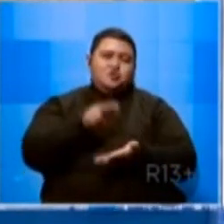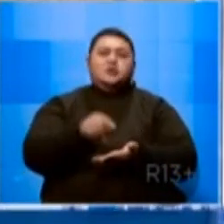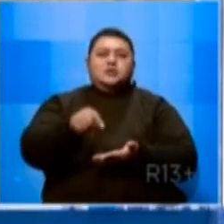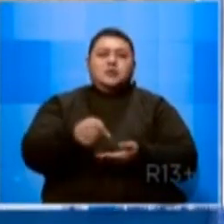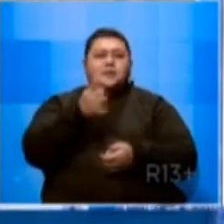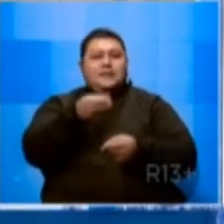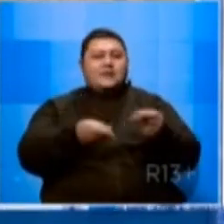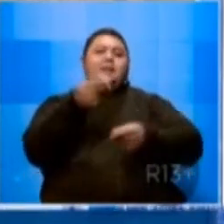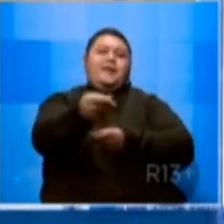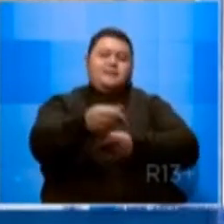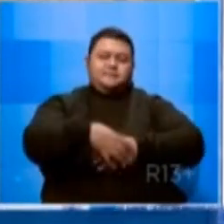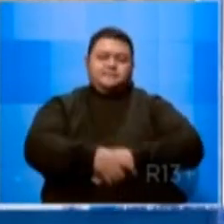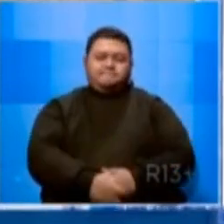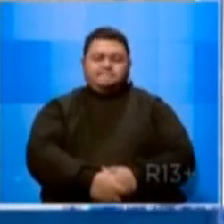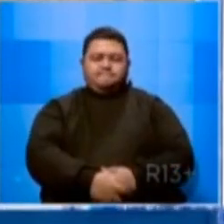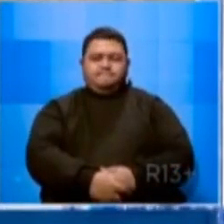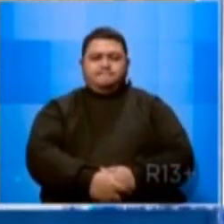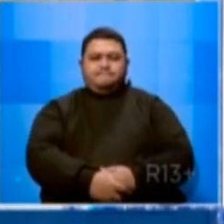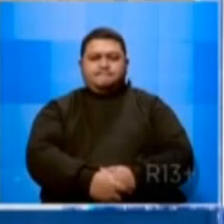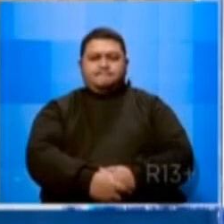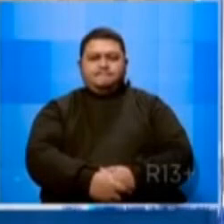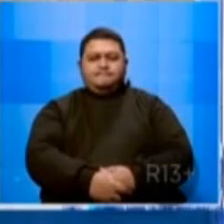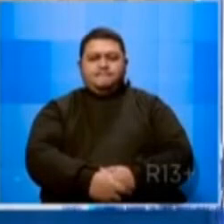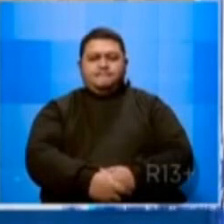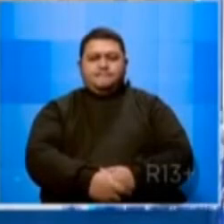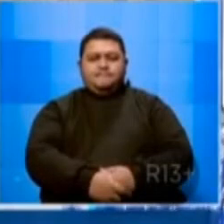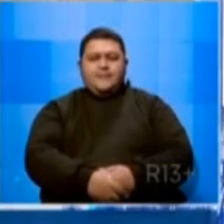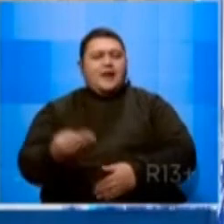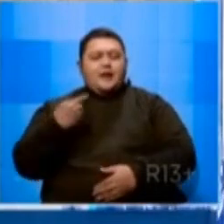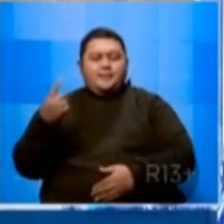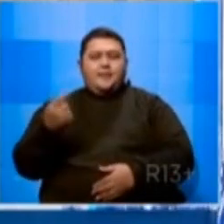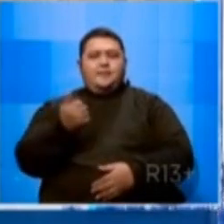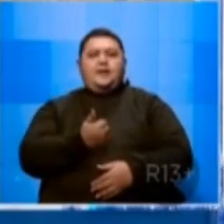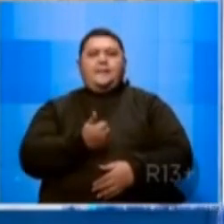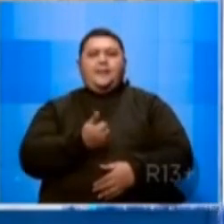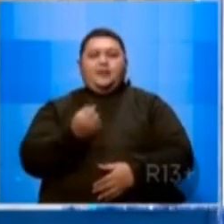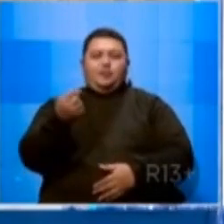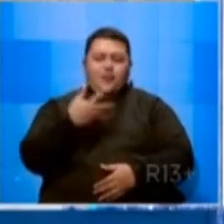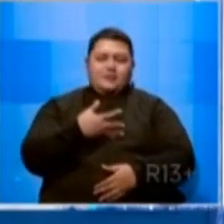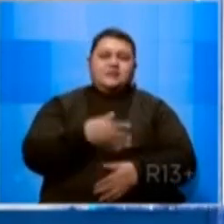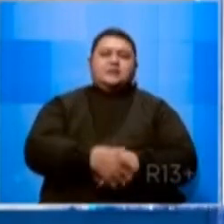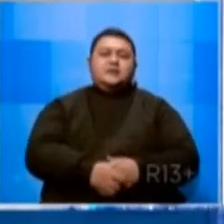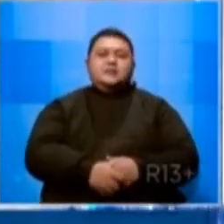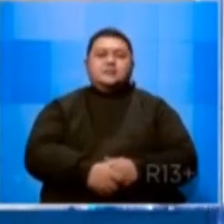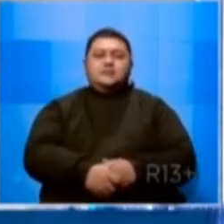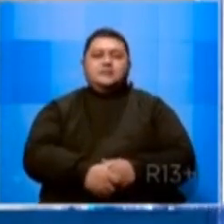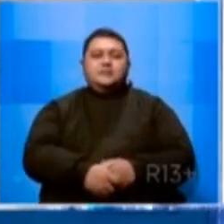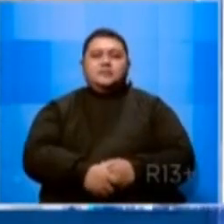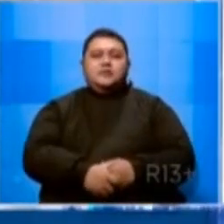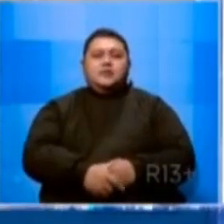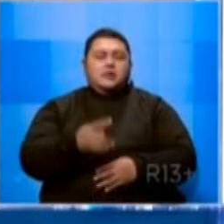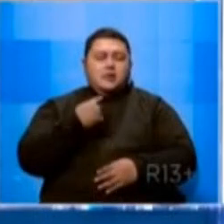upaya hukum dibanding kami juga sudah mendapat informasi dari Kebetulan saya selaku